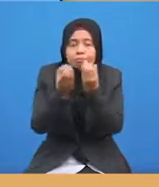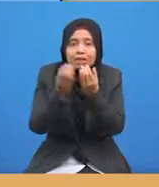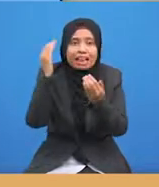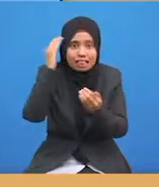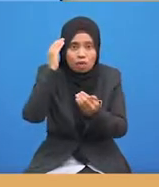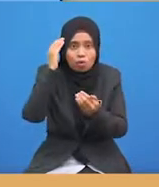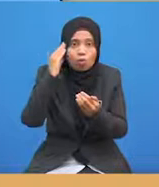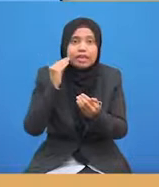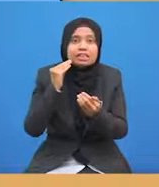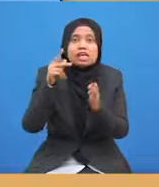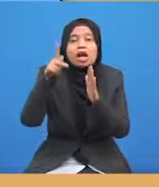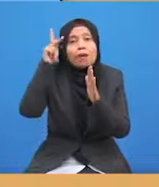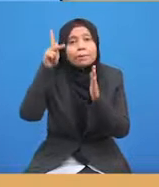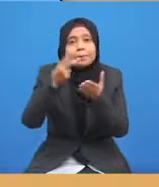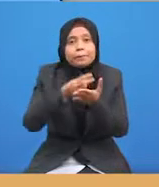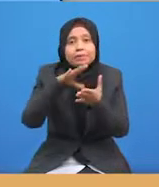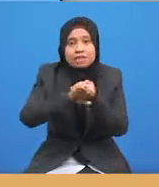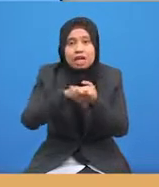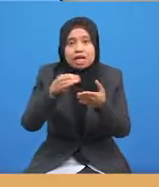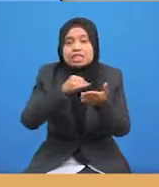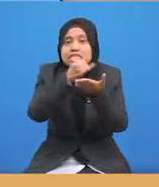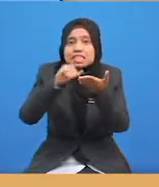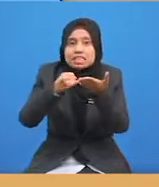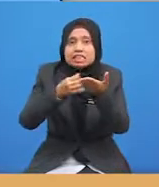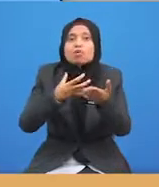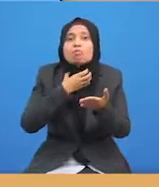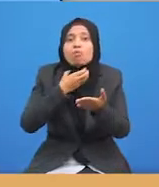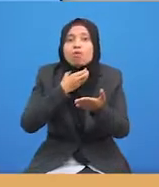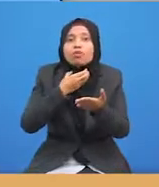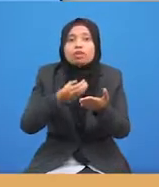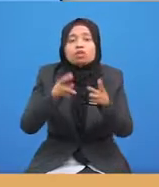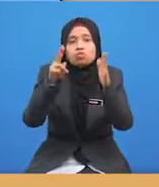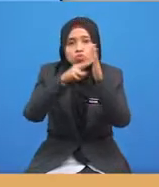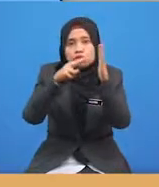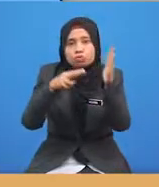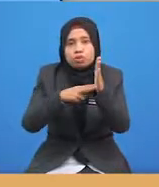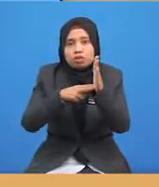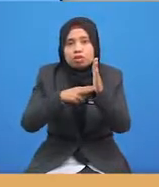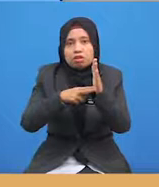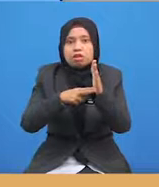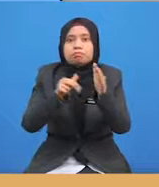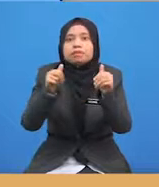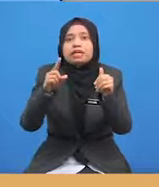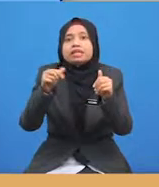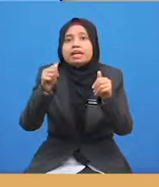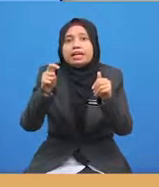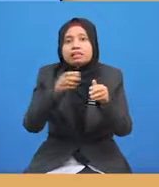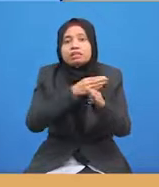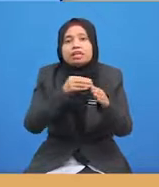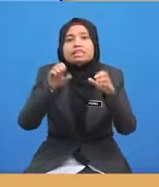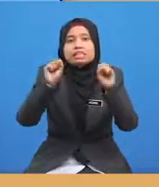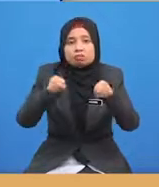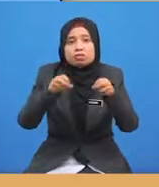pengetahuan, kepercayaan, seni, moral, undang-undang, adat dan